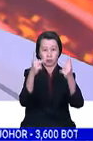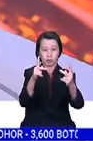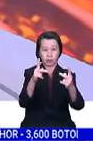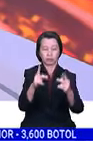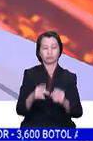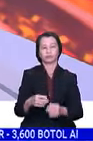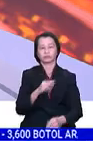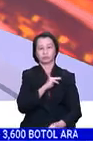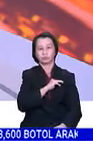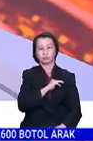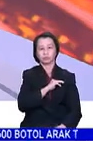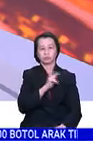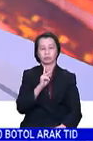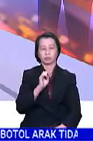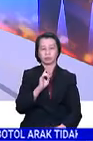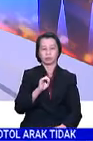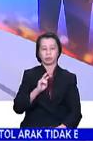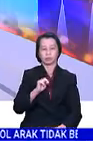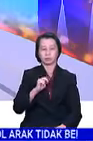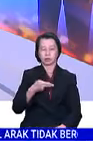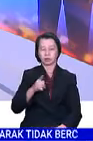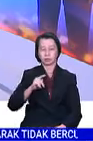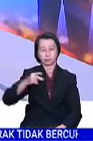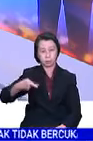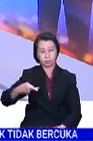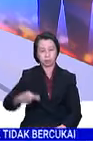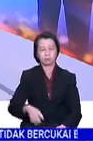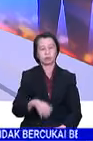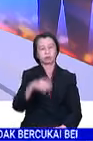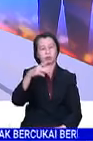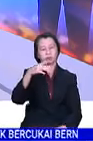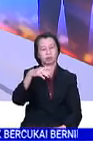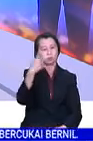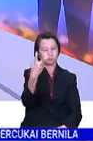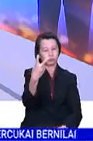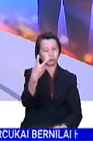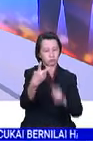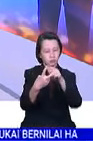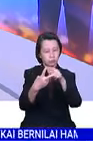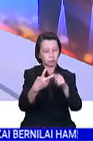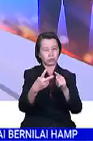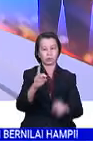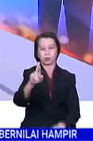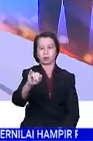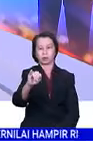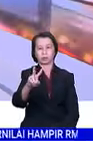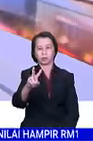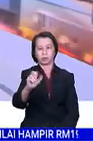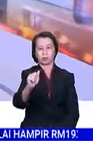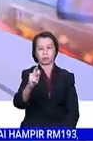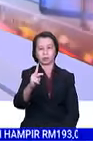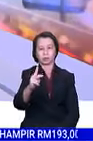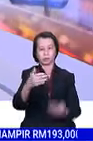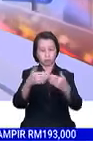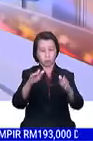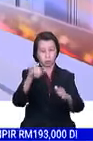Dan menurut Menteri Perdagangan Dalam Negeri dan Hak Ehwal Pengguna, Datuk Seri Alexander Natalinghi, dua daripada REVAC mula dibuka